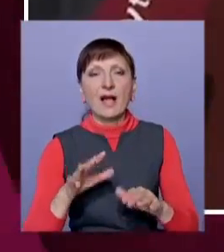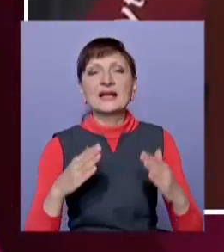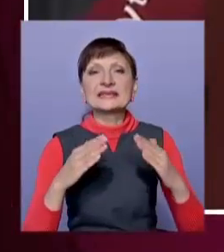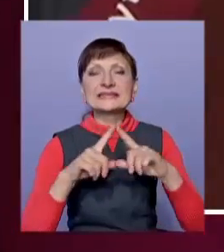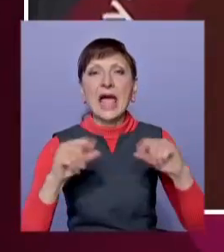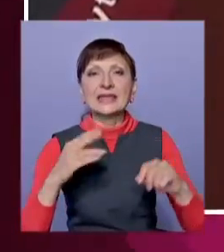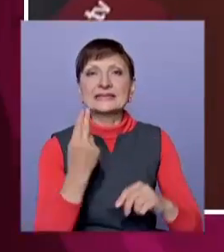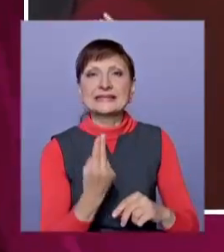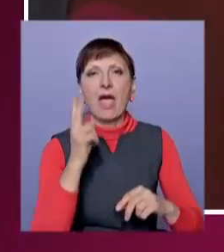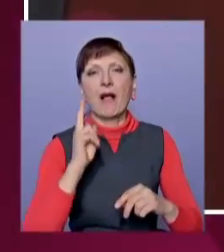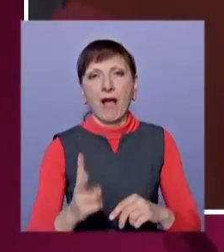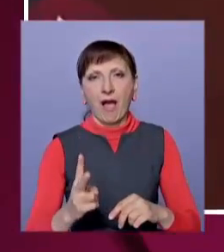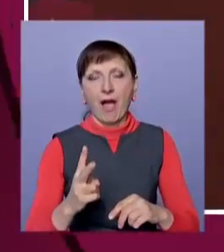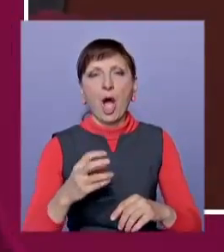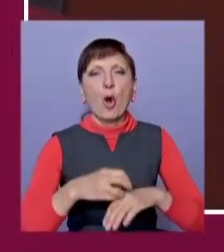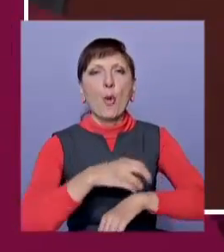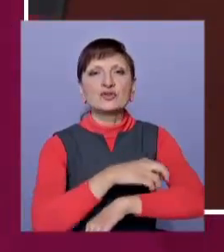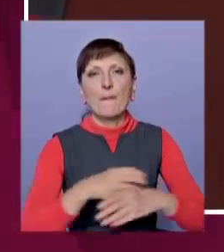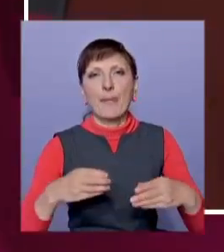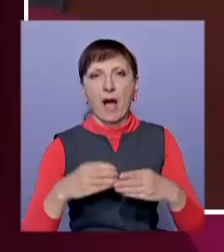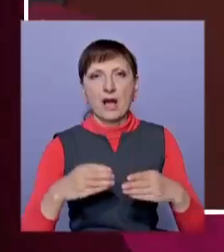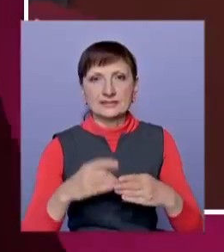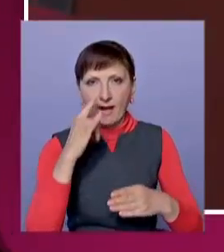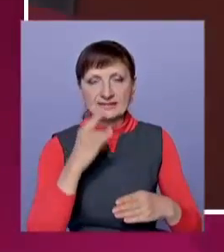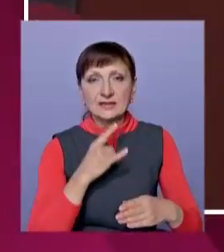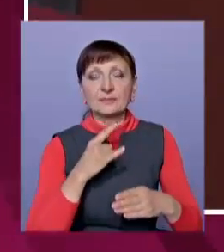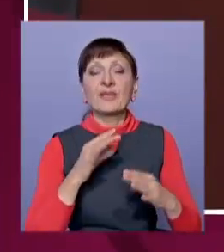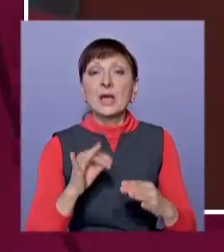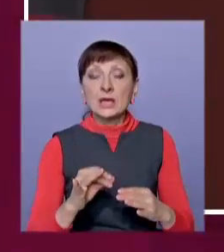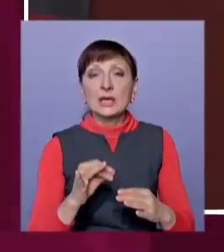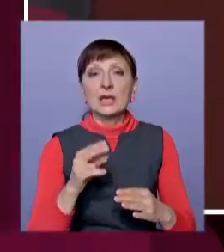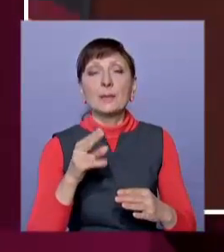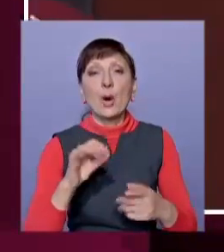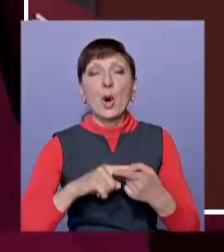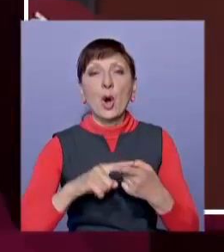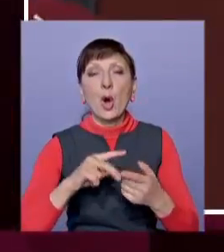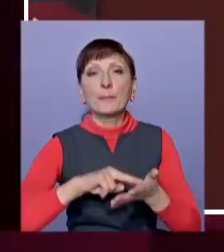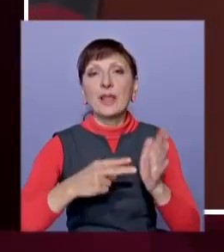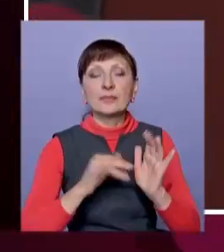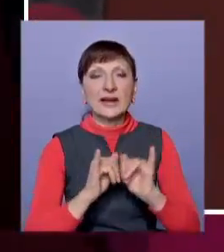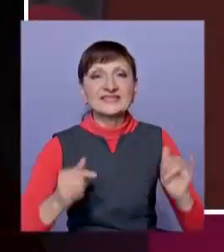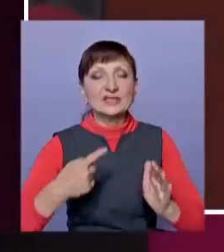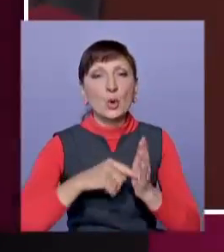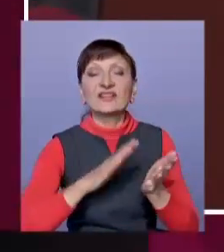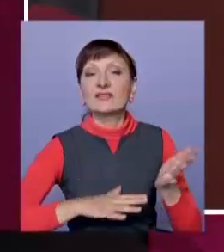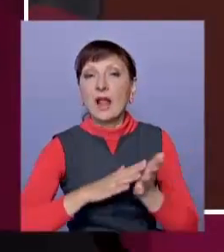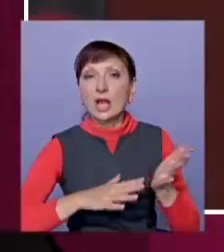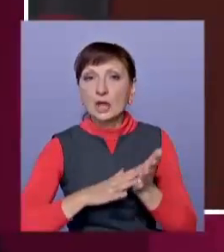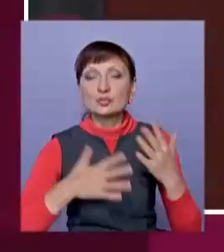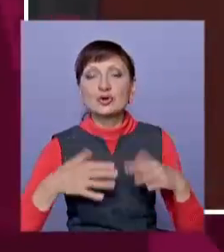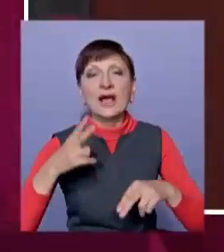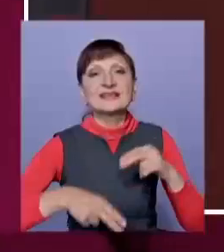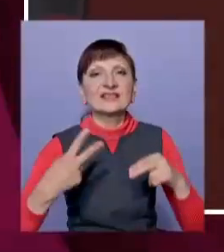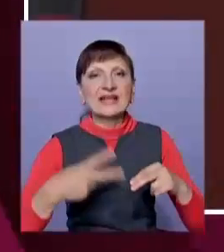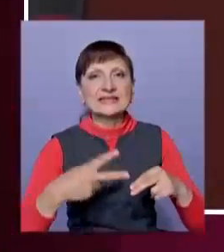ЦК Компартии Казахстана. И по планом развития города в дальнейшем уже, в конце